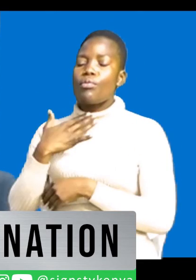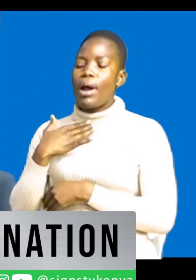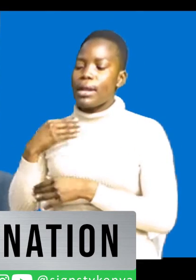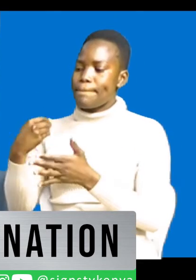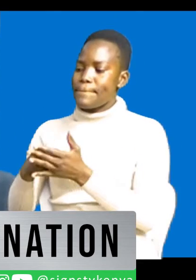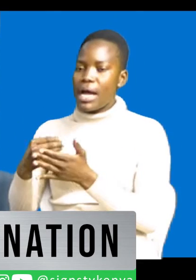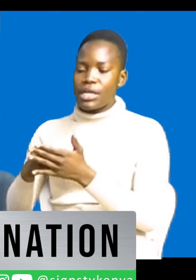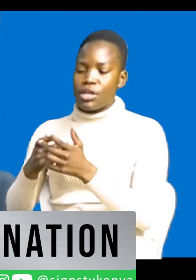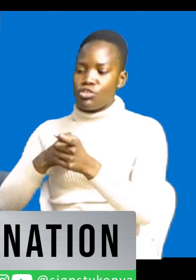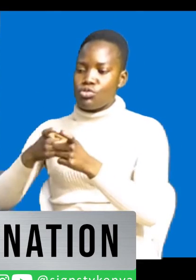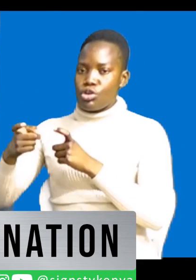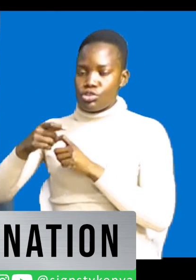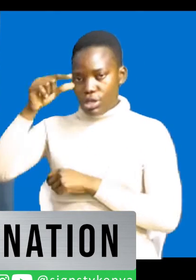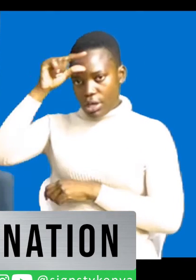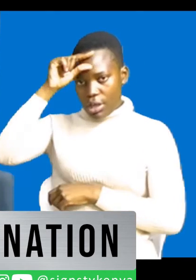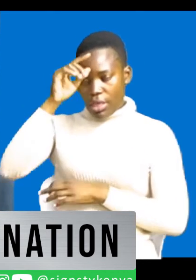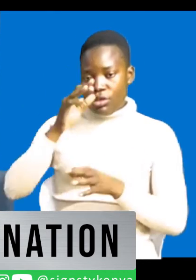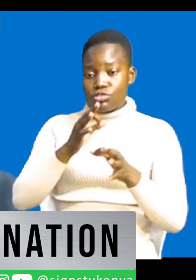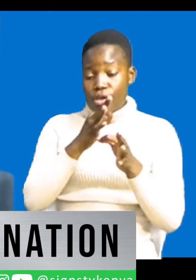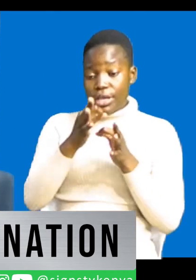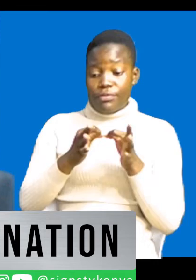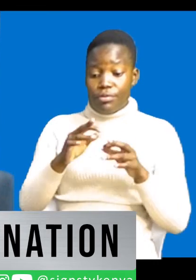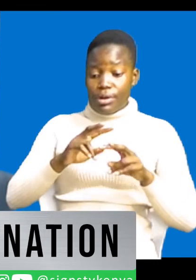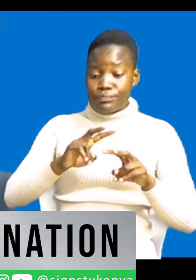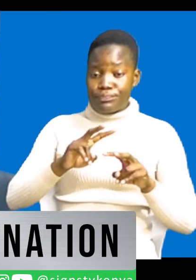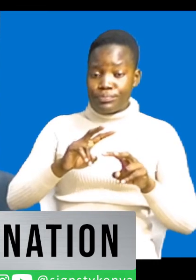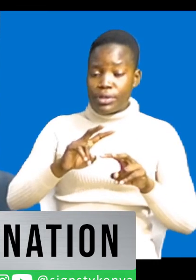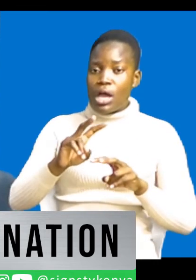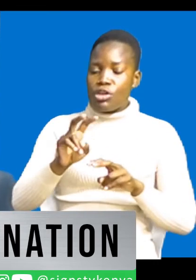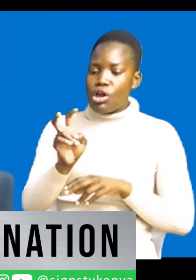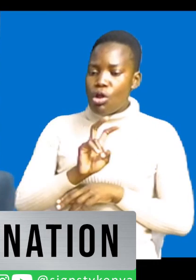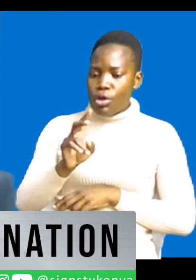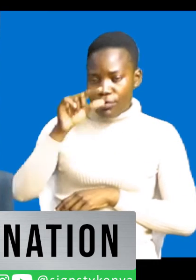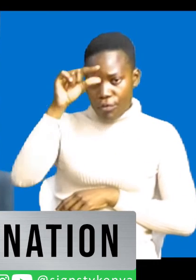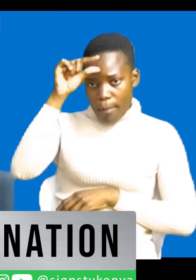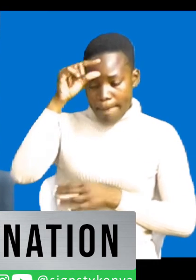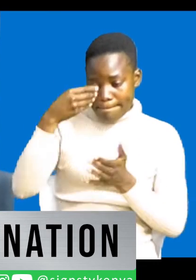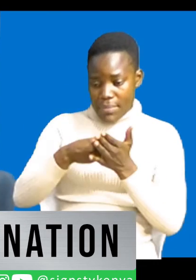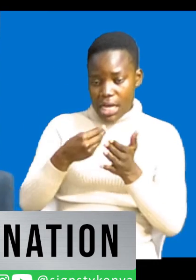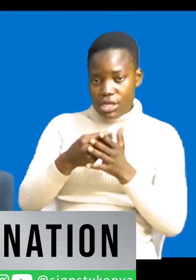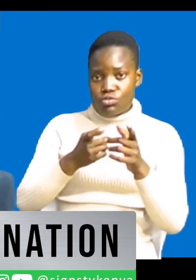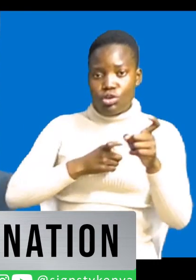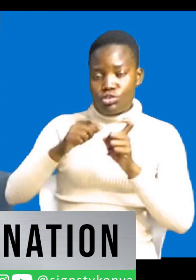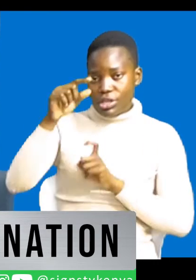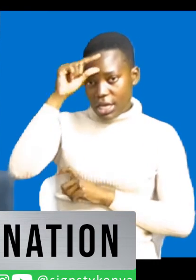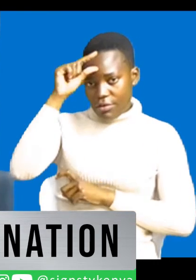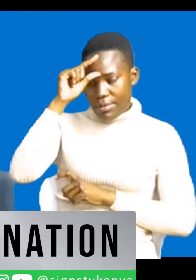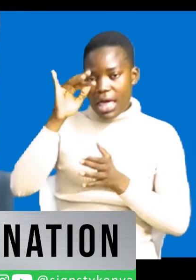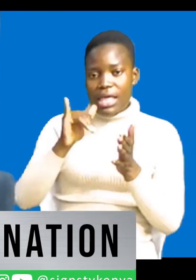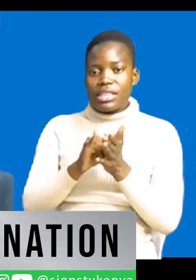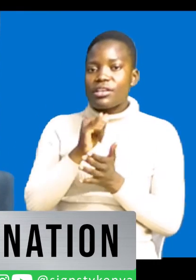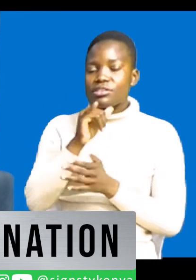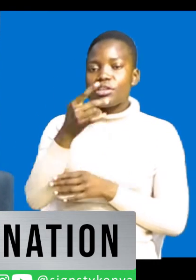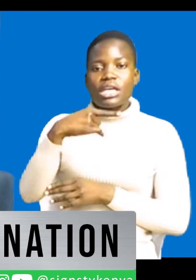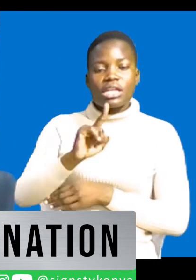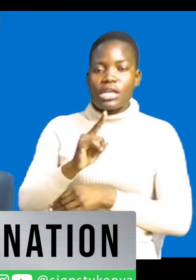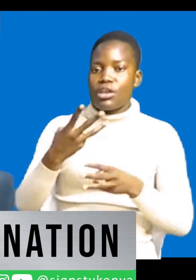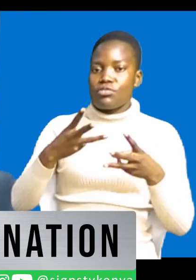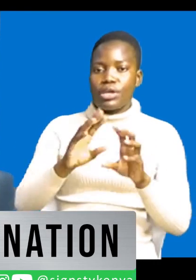government? Even if you're looking for money to run the government, that's not the way to do it. You don't go out there na unapiga kila mtu